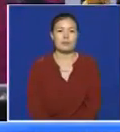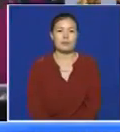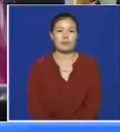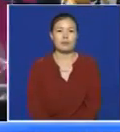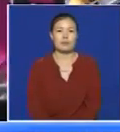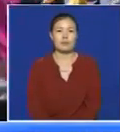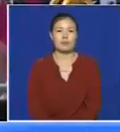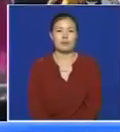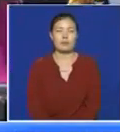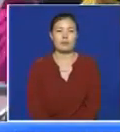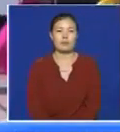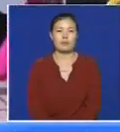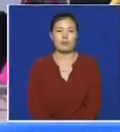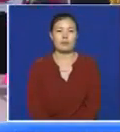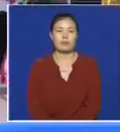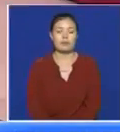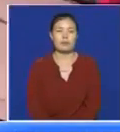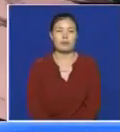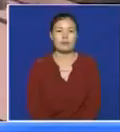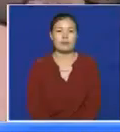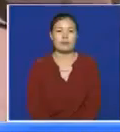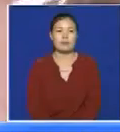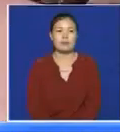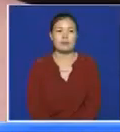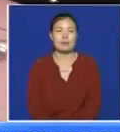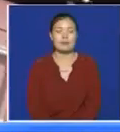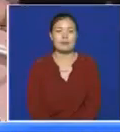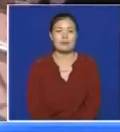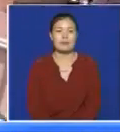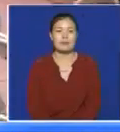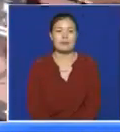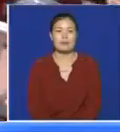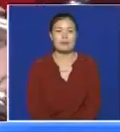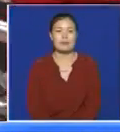Айман Нұрмағанбет, Саламат Қайыпов, Каспи ақпарат.